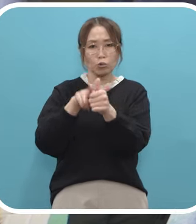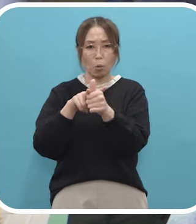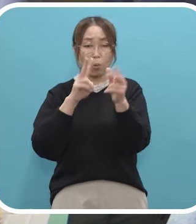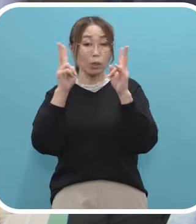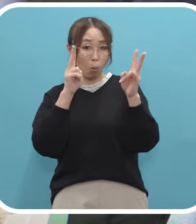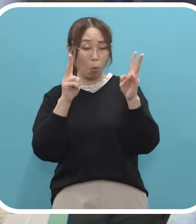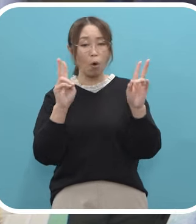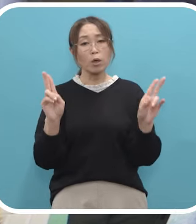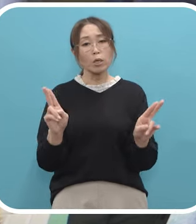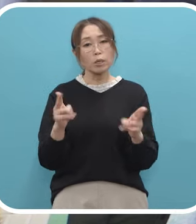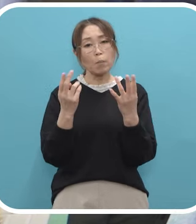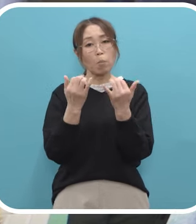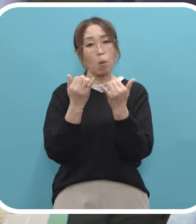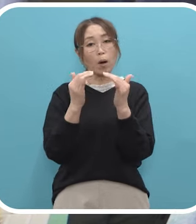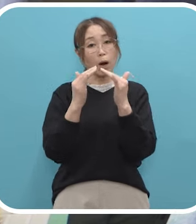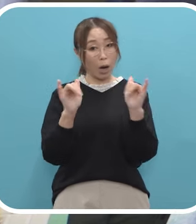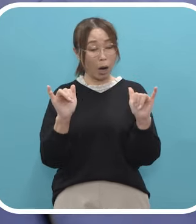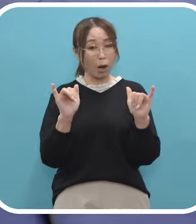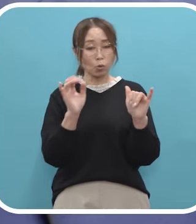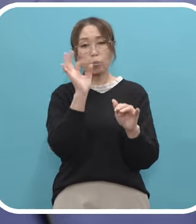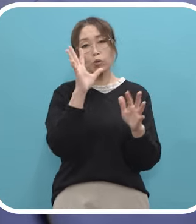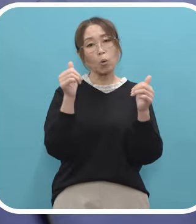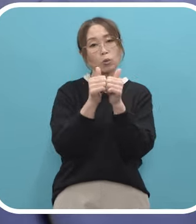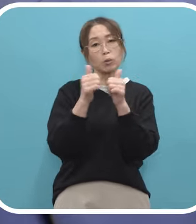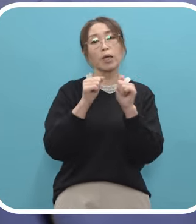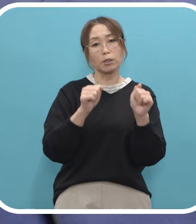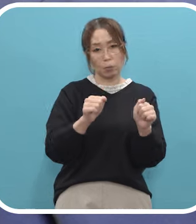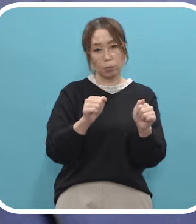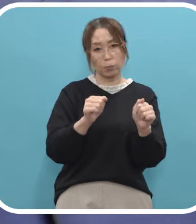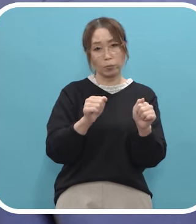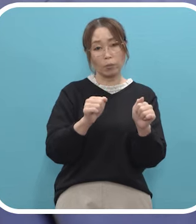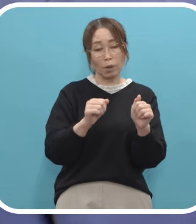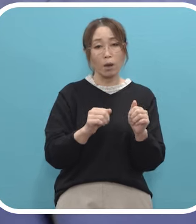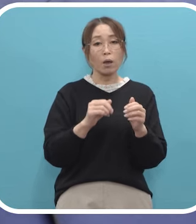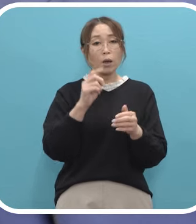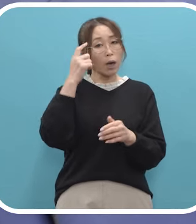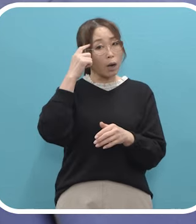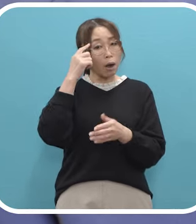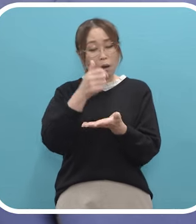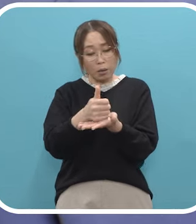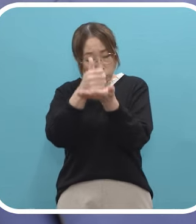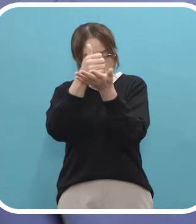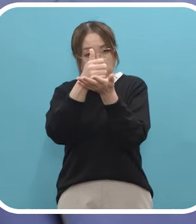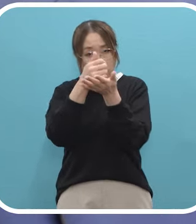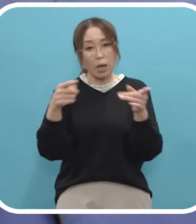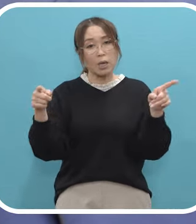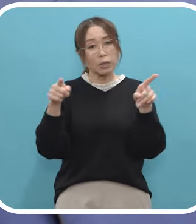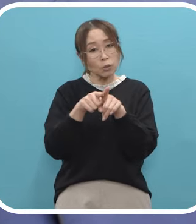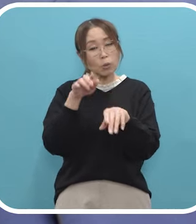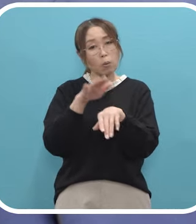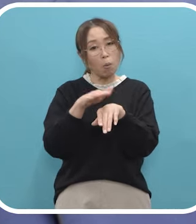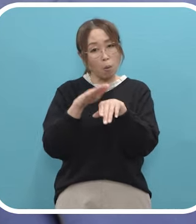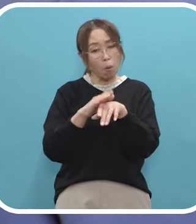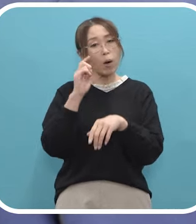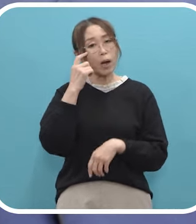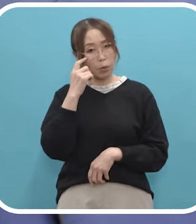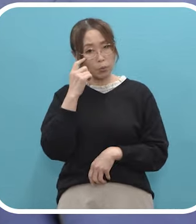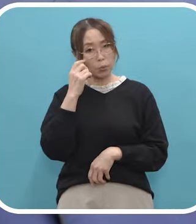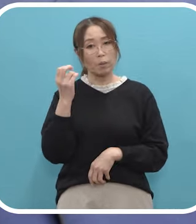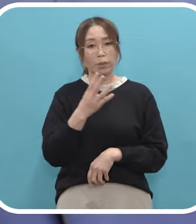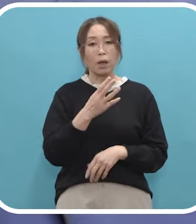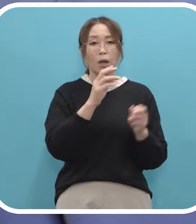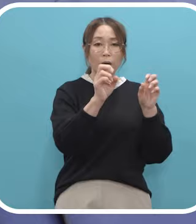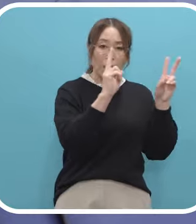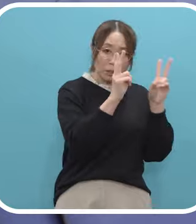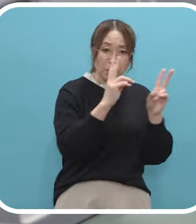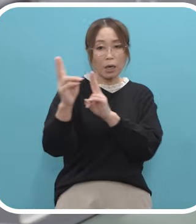家による無料相談を実施しています。意向に沿った最適な選択肢を一緒に考え、サポートするほか、マッチング